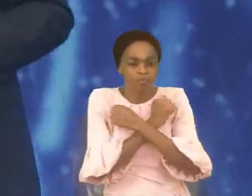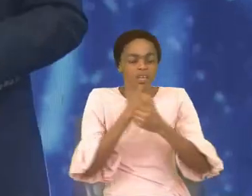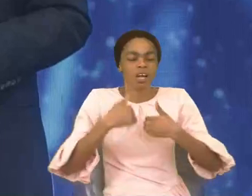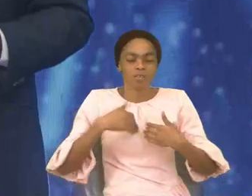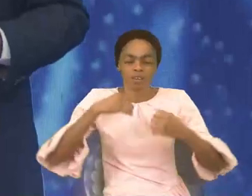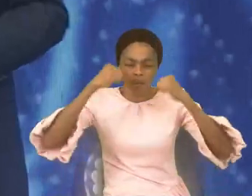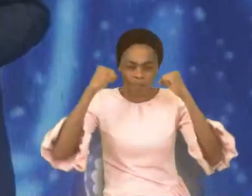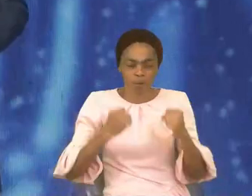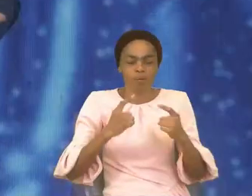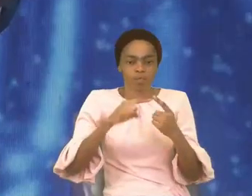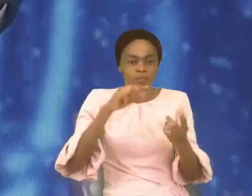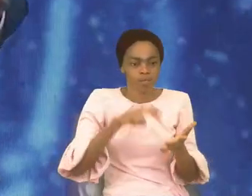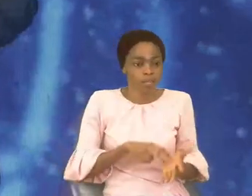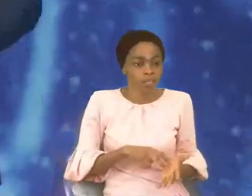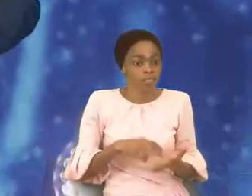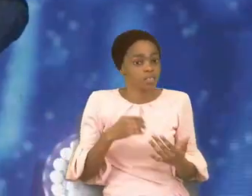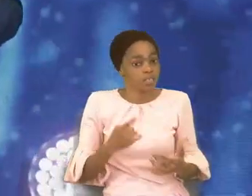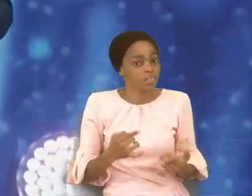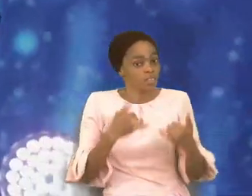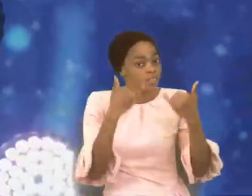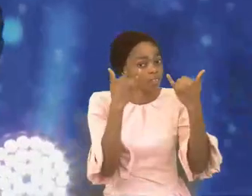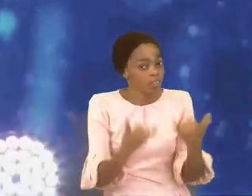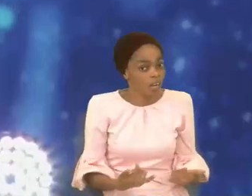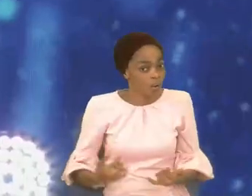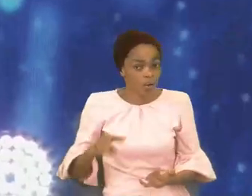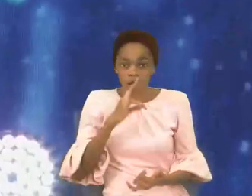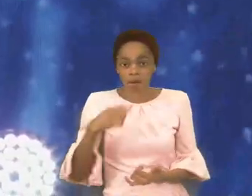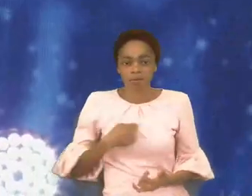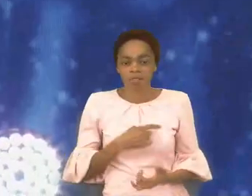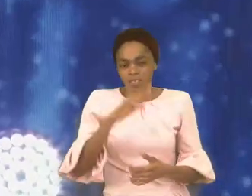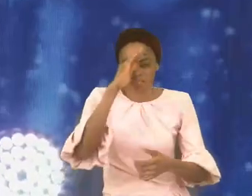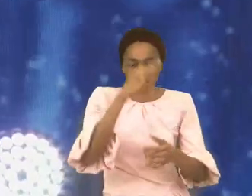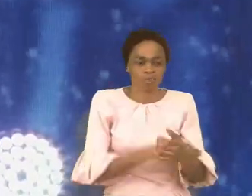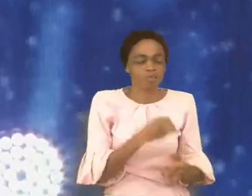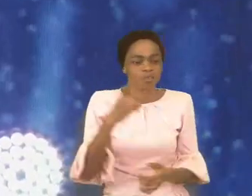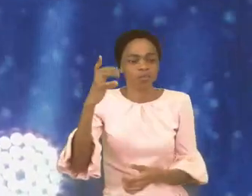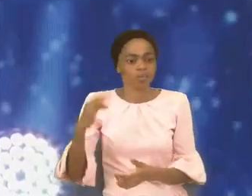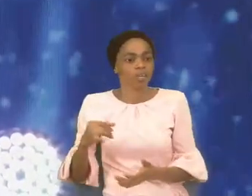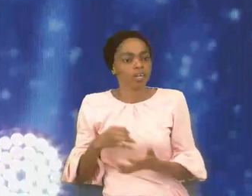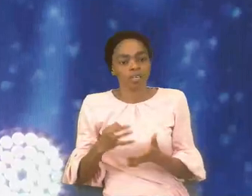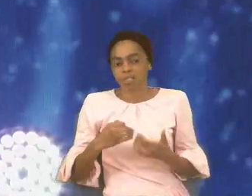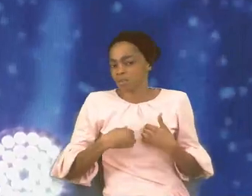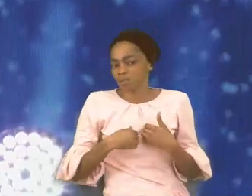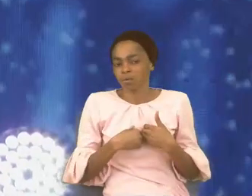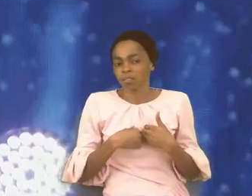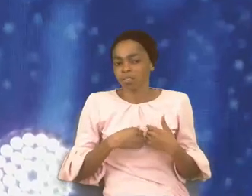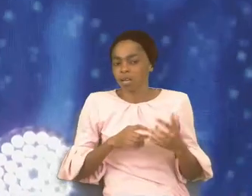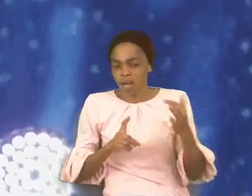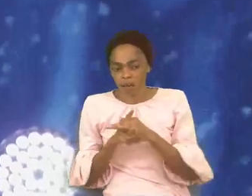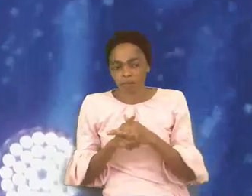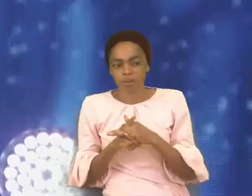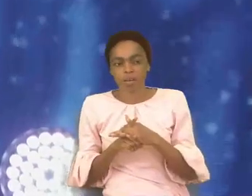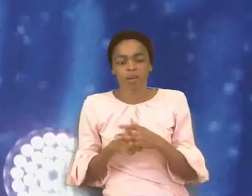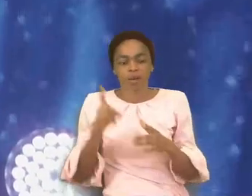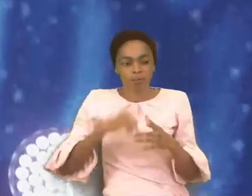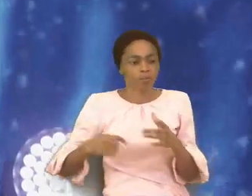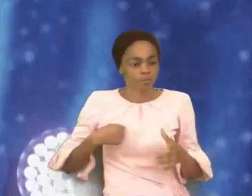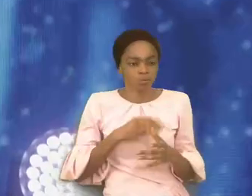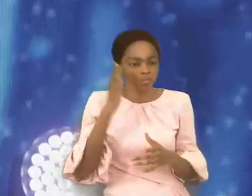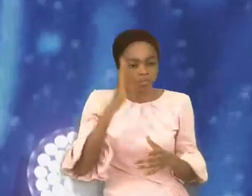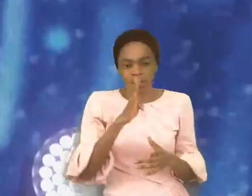puissance pour tenir, bien-aimé, nous sommes maintenant enfants de Dieu, et ce que nous serons n'a pas encore été manifesté, mais